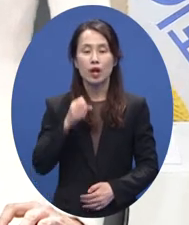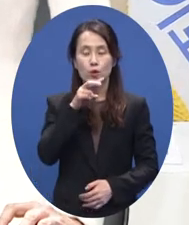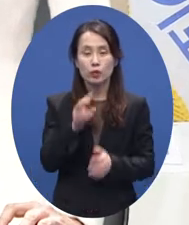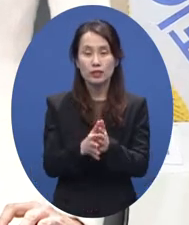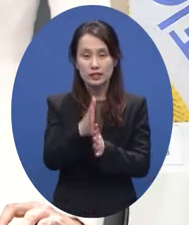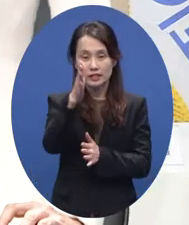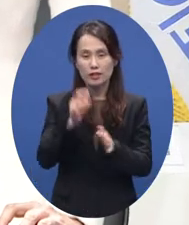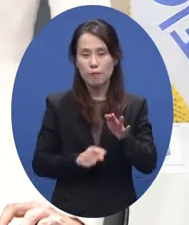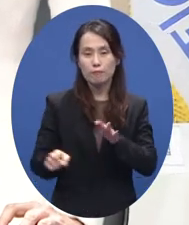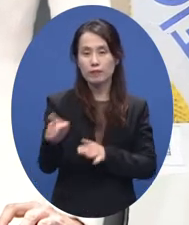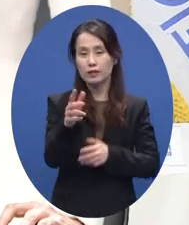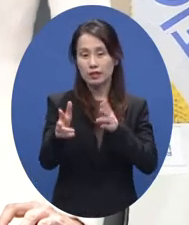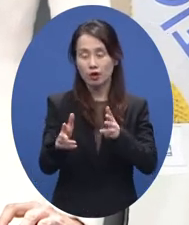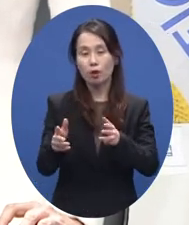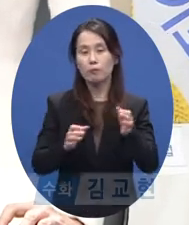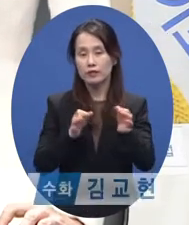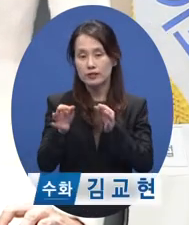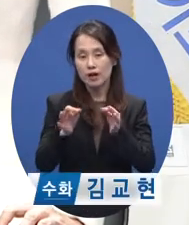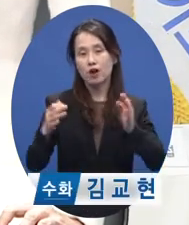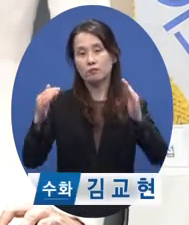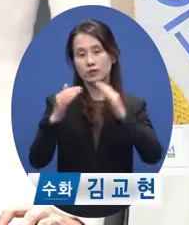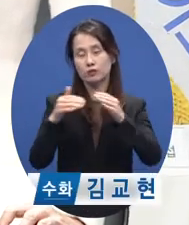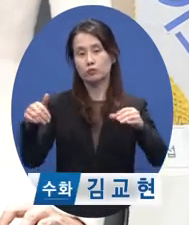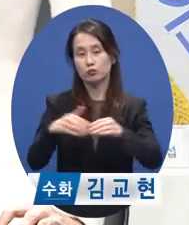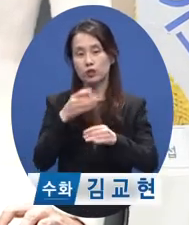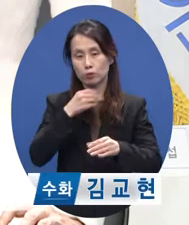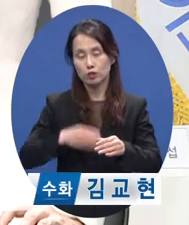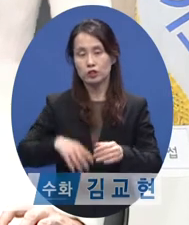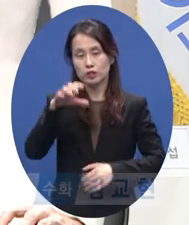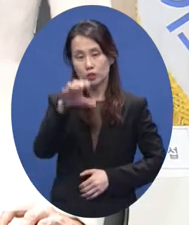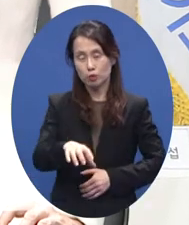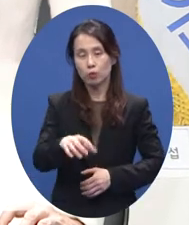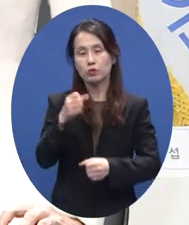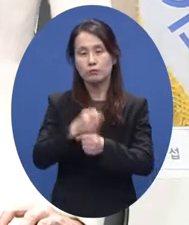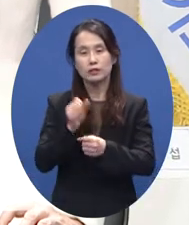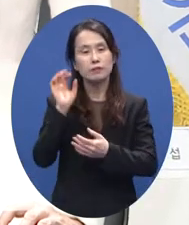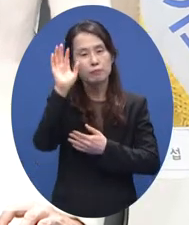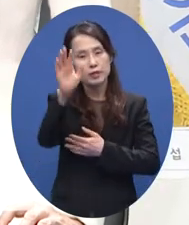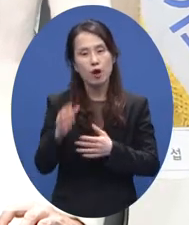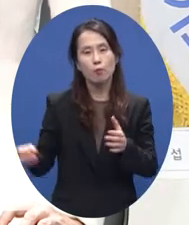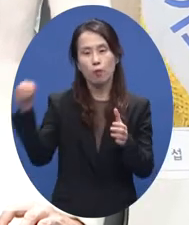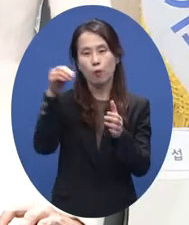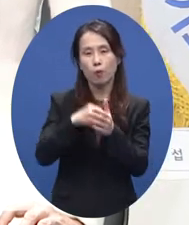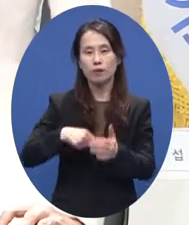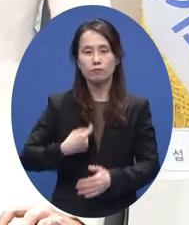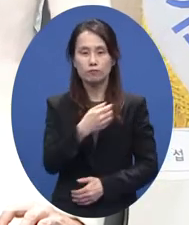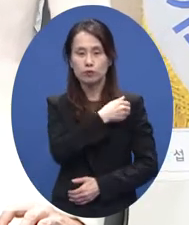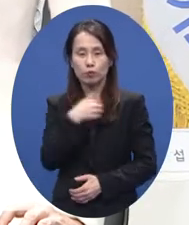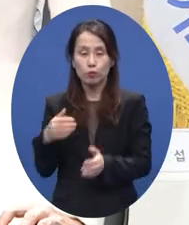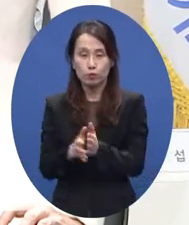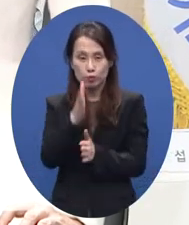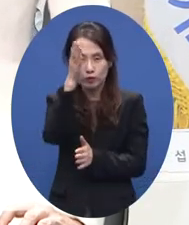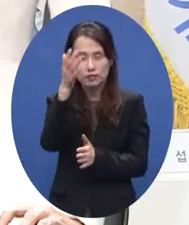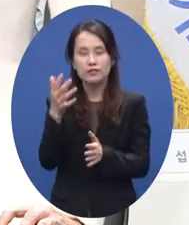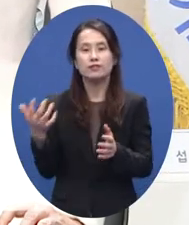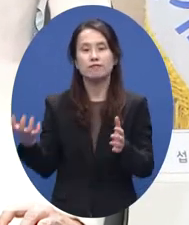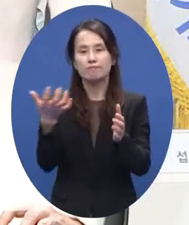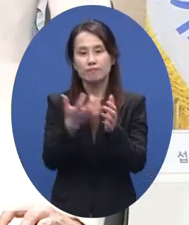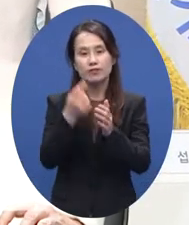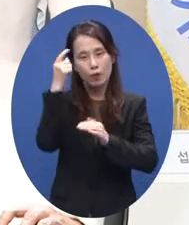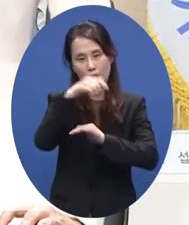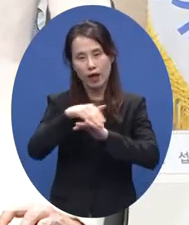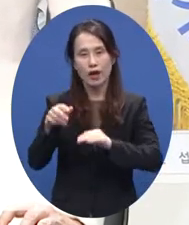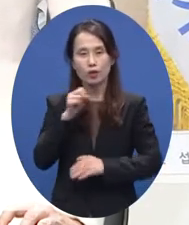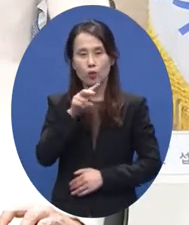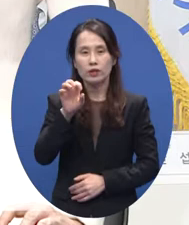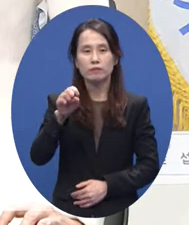용인시의 첨단 산업과 상업, 주거, 문화복지 공간이 더해진 미래형 복합 자족도시가 들어섭니다. 이른바 경기